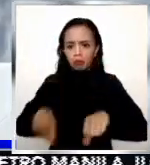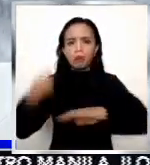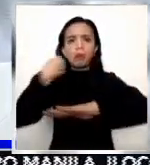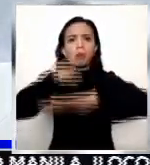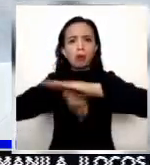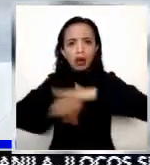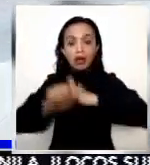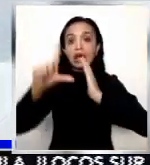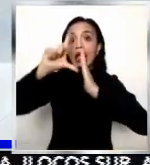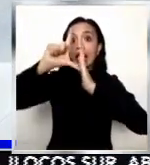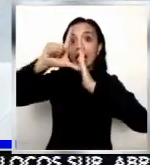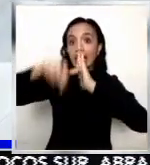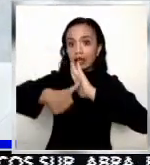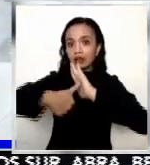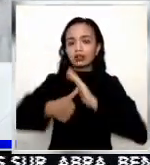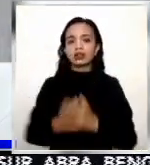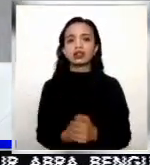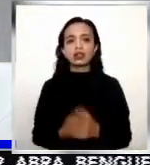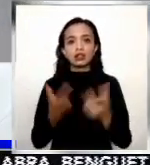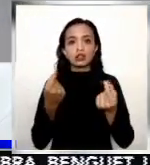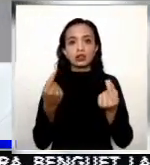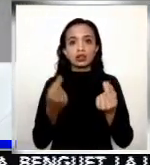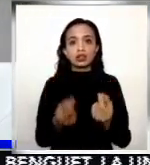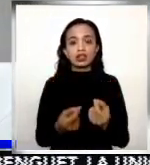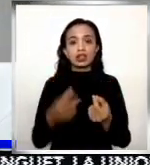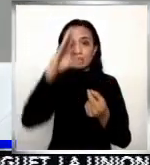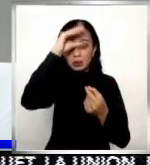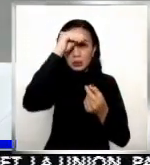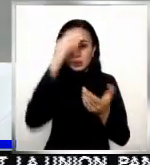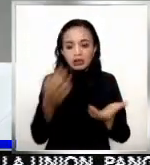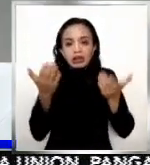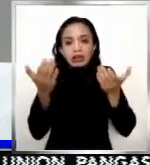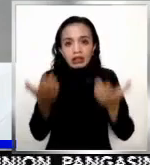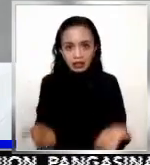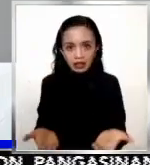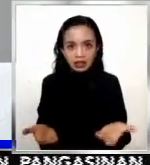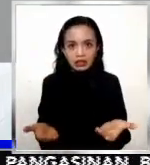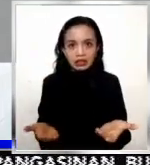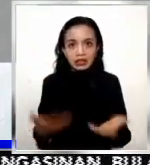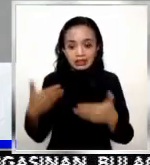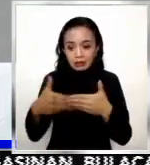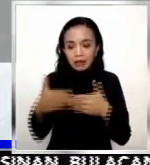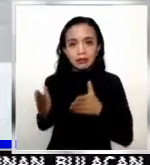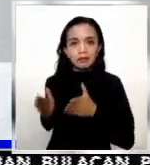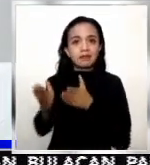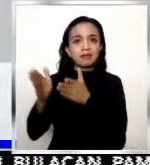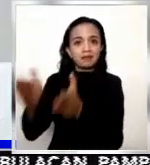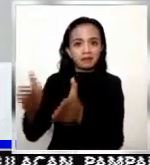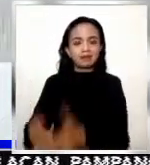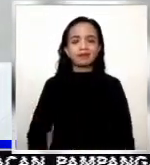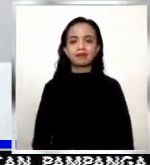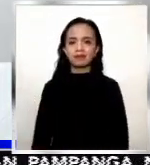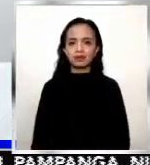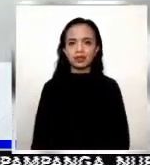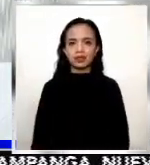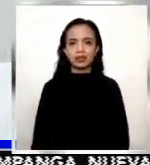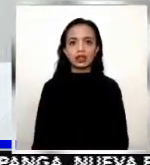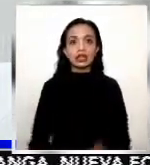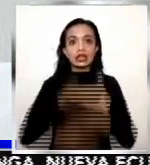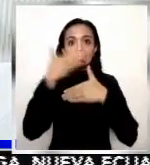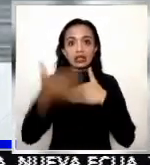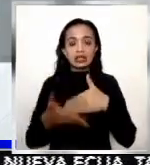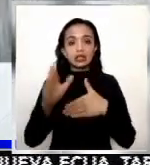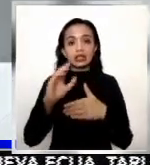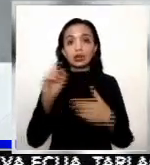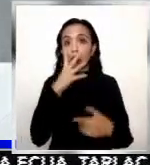pa, binabana ng lalaki ang kargang buntis sa gilid ng kalsada. Hanggang sa sumaklolo na ang isa pang